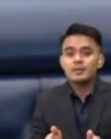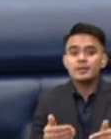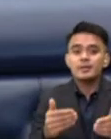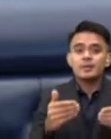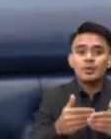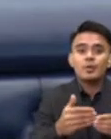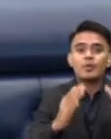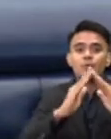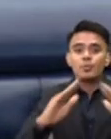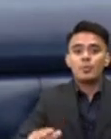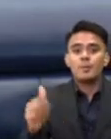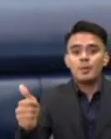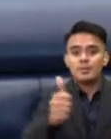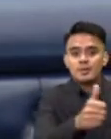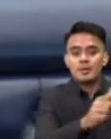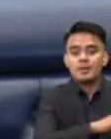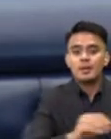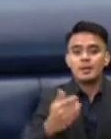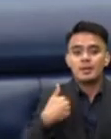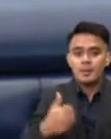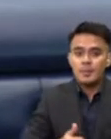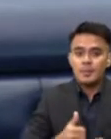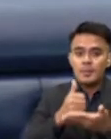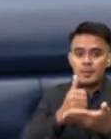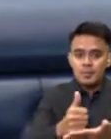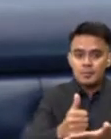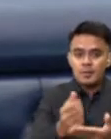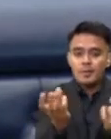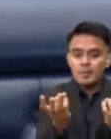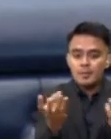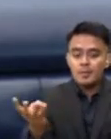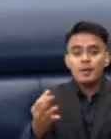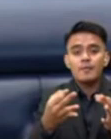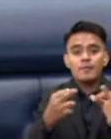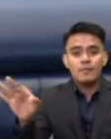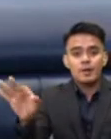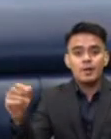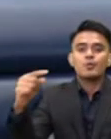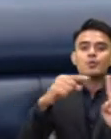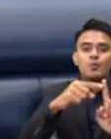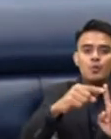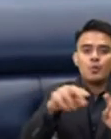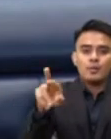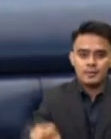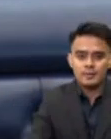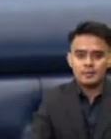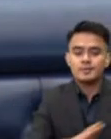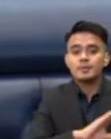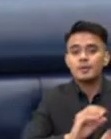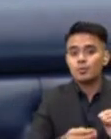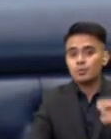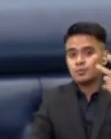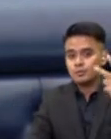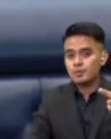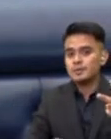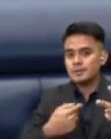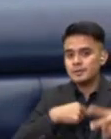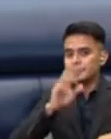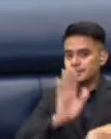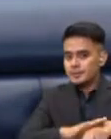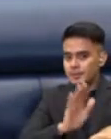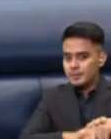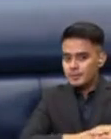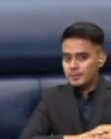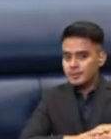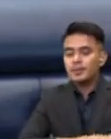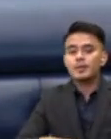sebagainya dengan sedikit bantuan benih percuma kepada rakyat dan yang keduanya ingatan saya juga ialah